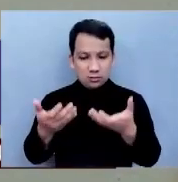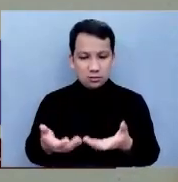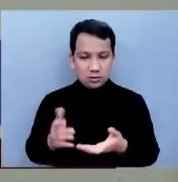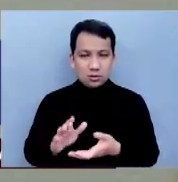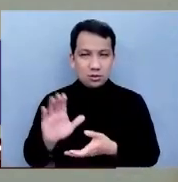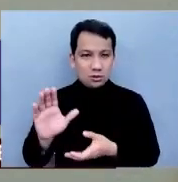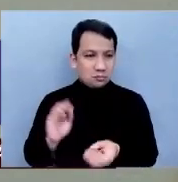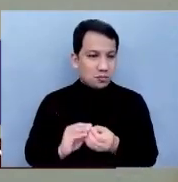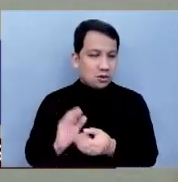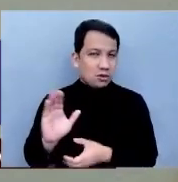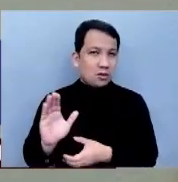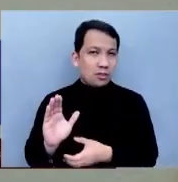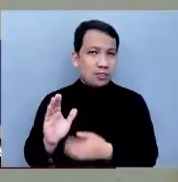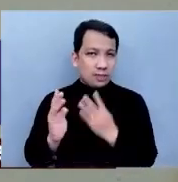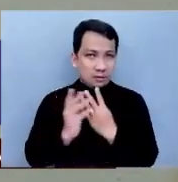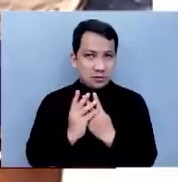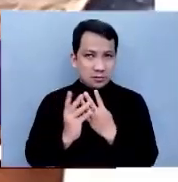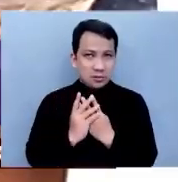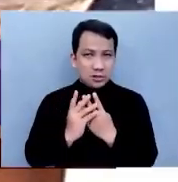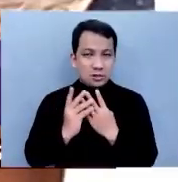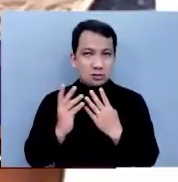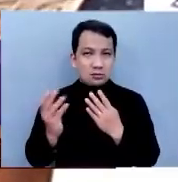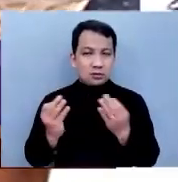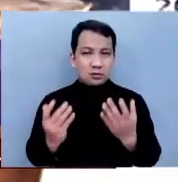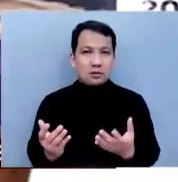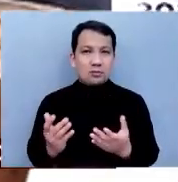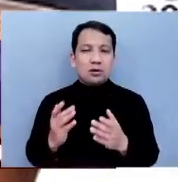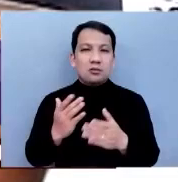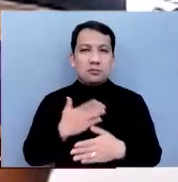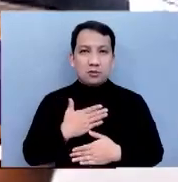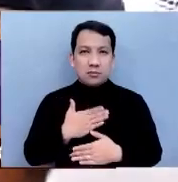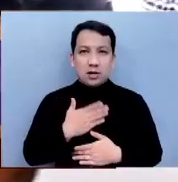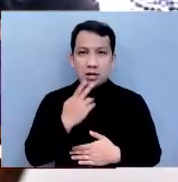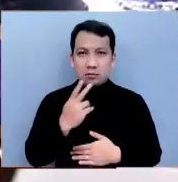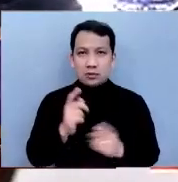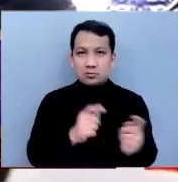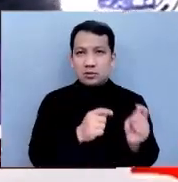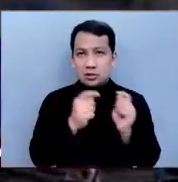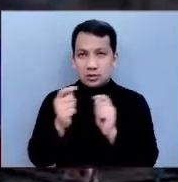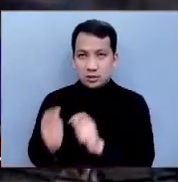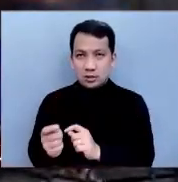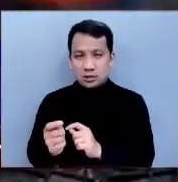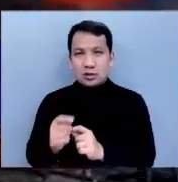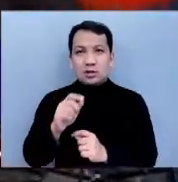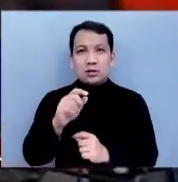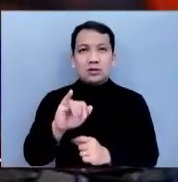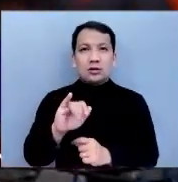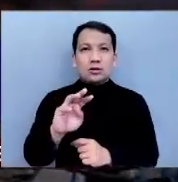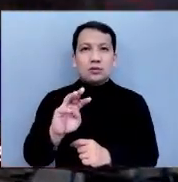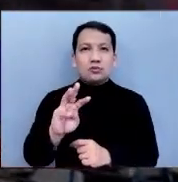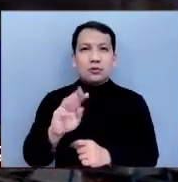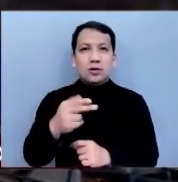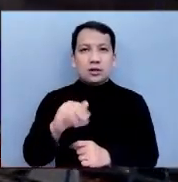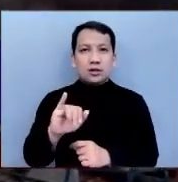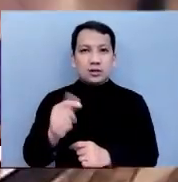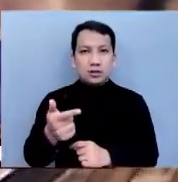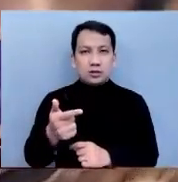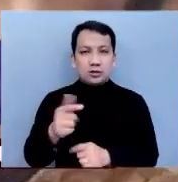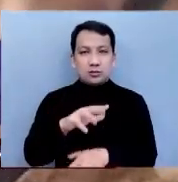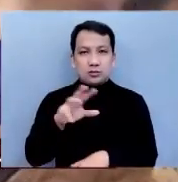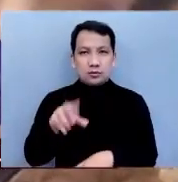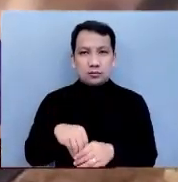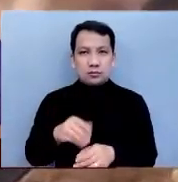than a prison facility. Masaya naman ang mga PDL na nailipat na sila sa Iwaig, lalo't karamihan sa kanila